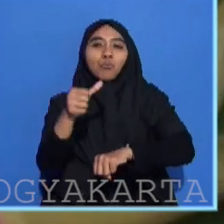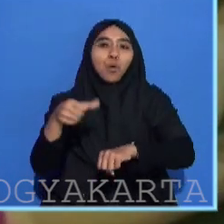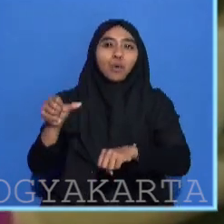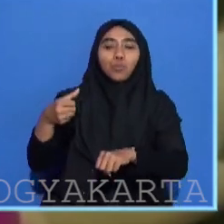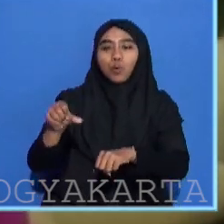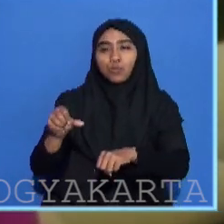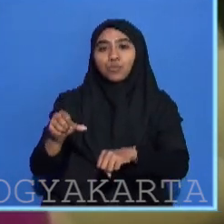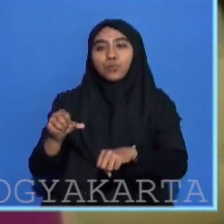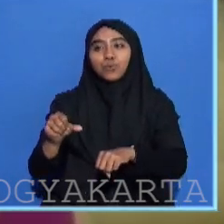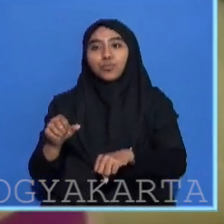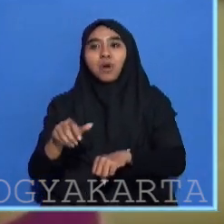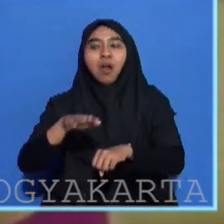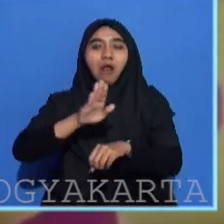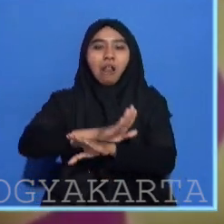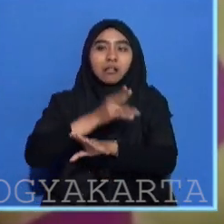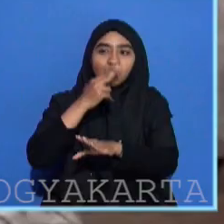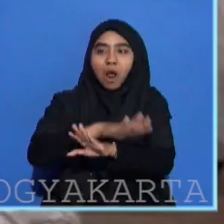namung tiang dewasa